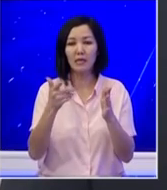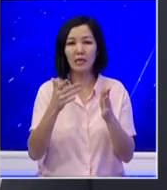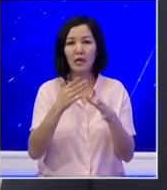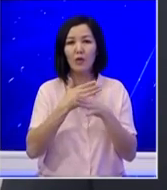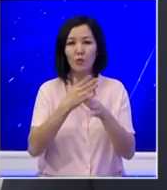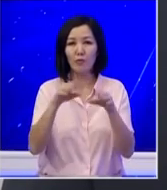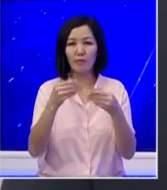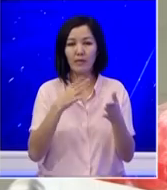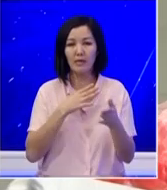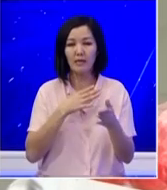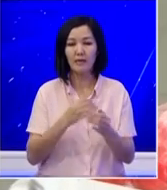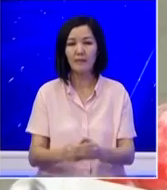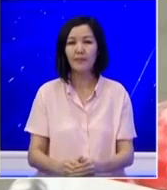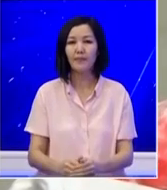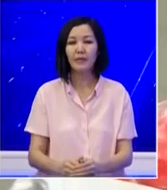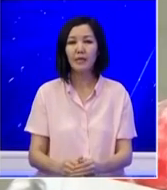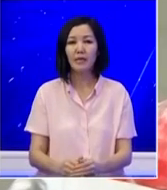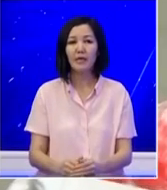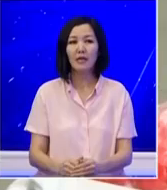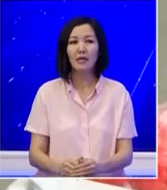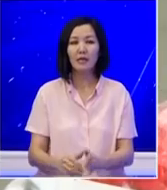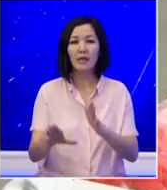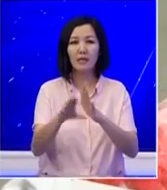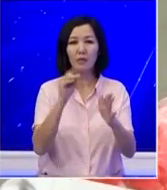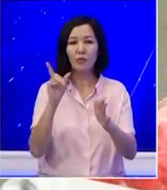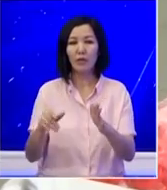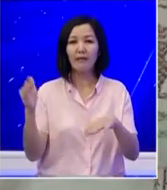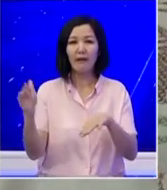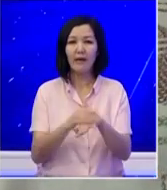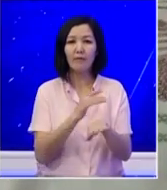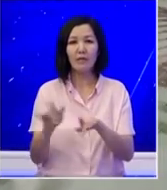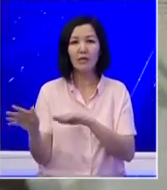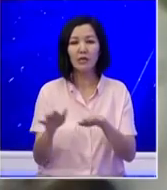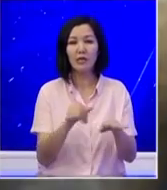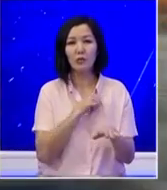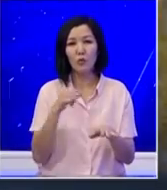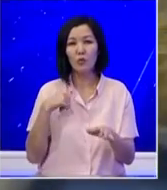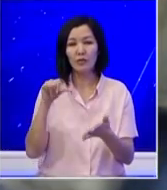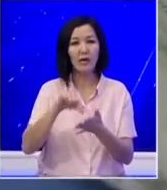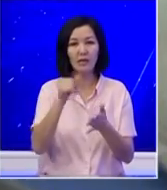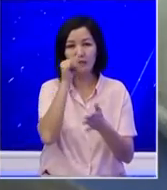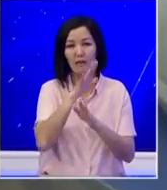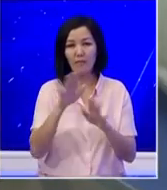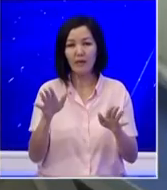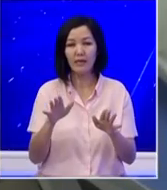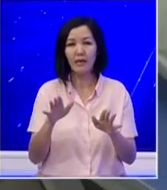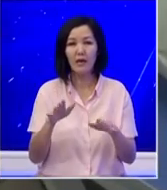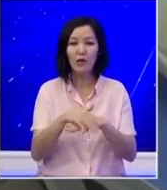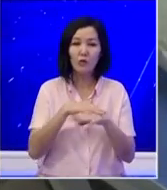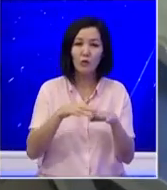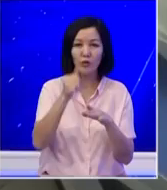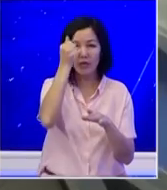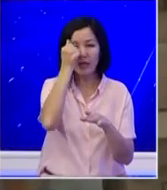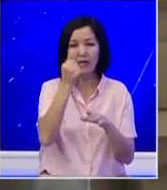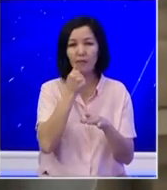бүгінгі көмегіміздің өзі. Жұмыс бабымен жүрген халық қалаулысы қайырымдылық шарасына өзі қатыса алмады. Тұрғындарға деген оның ыстық сәлемін